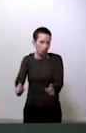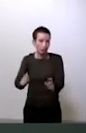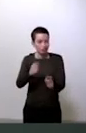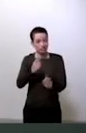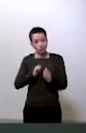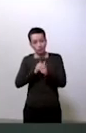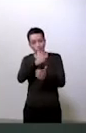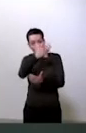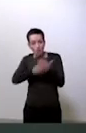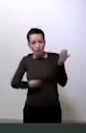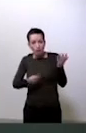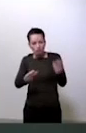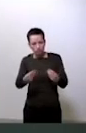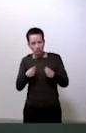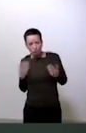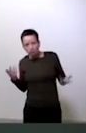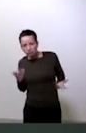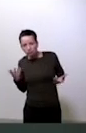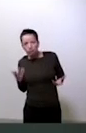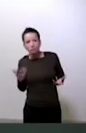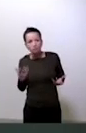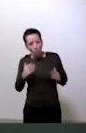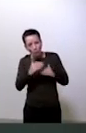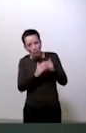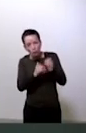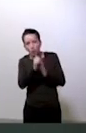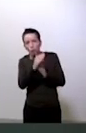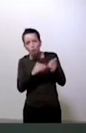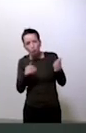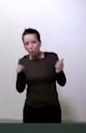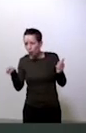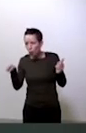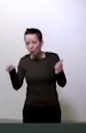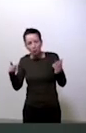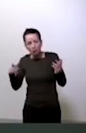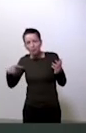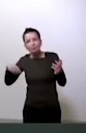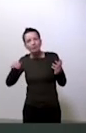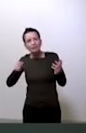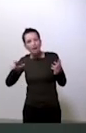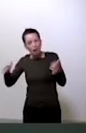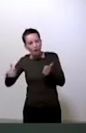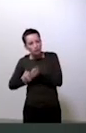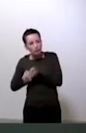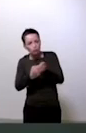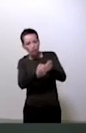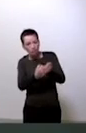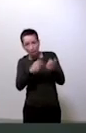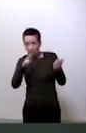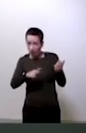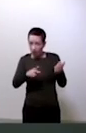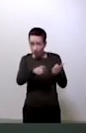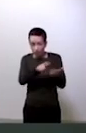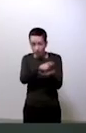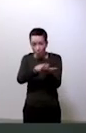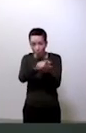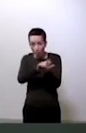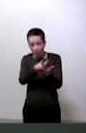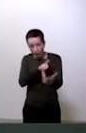permet pas de savoir si la construction soutenue par le dispositif Pinel répond aux besoins locaux en matière de